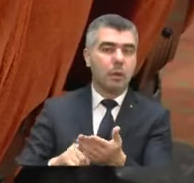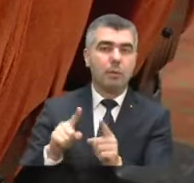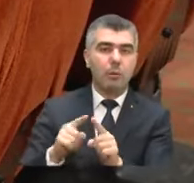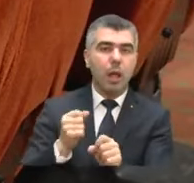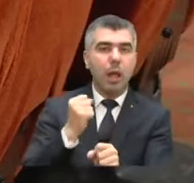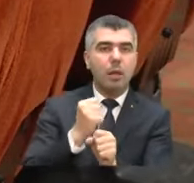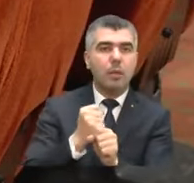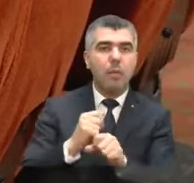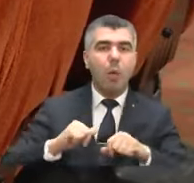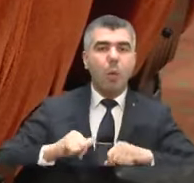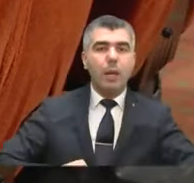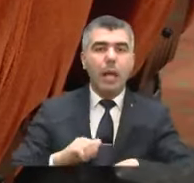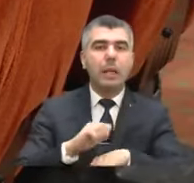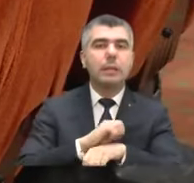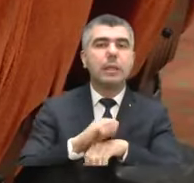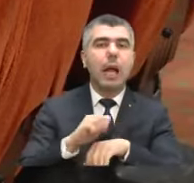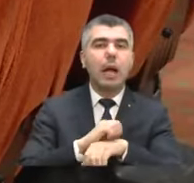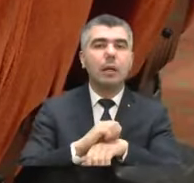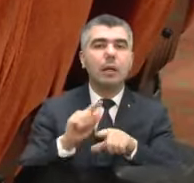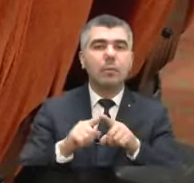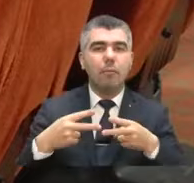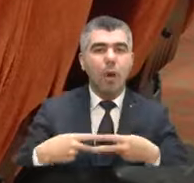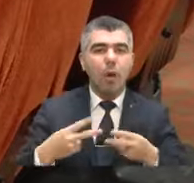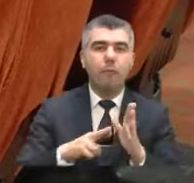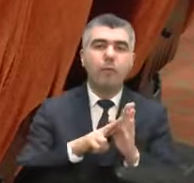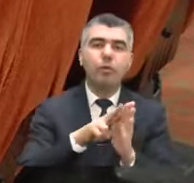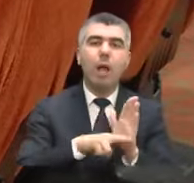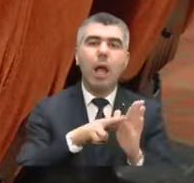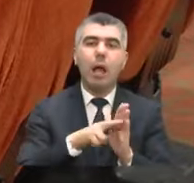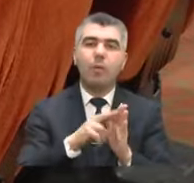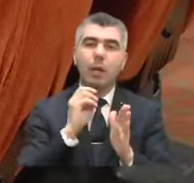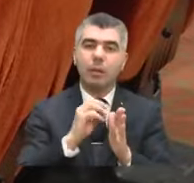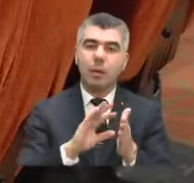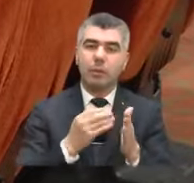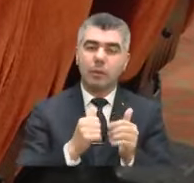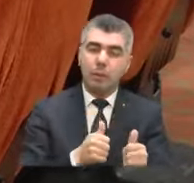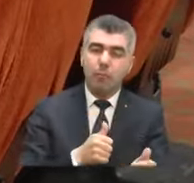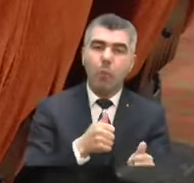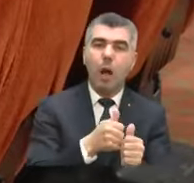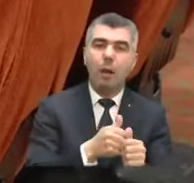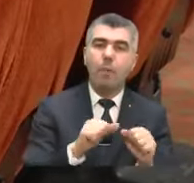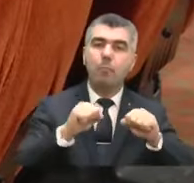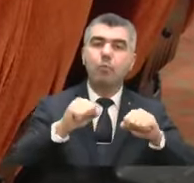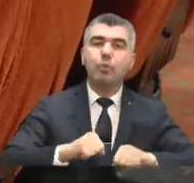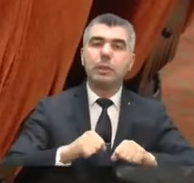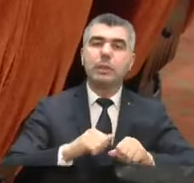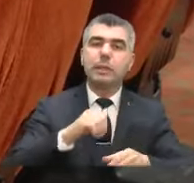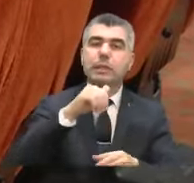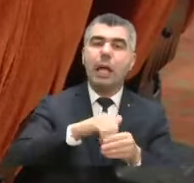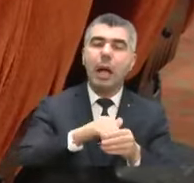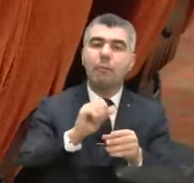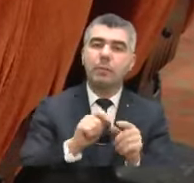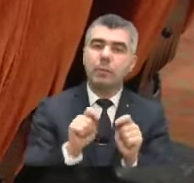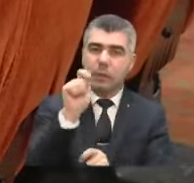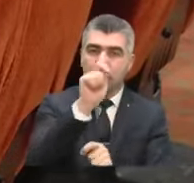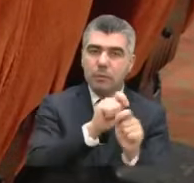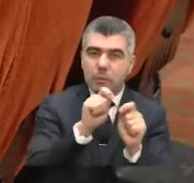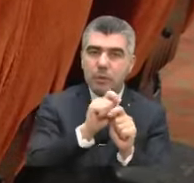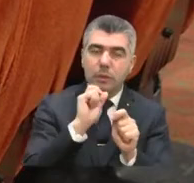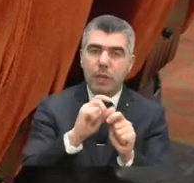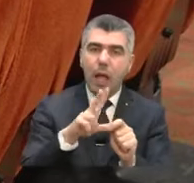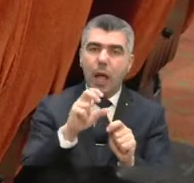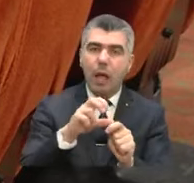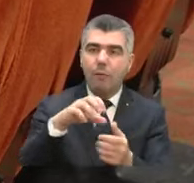وزارة الداخلية من أجل تنزيل الجهوية المتقدمة من خلال مواكبة المجالس الجهوية باش تنزج دراسات ديال الحاجيات